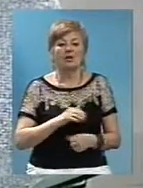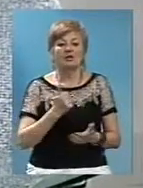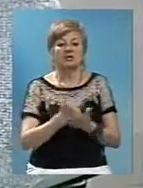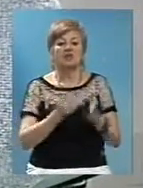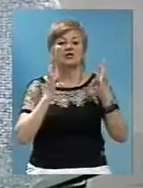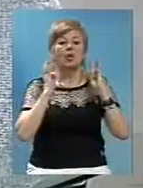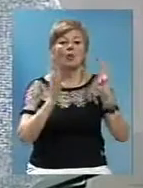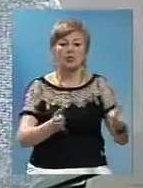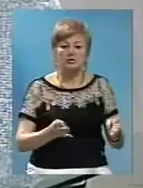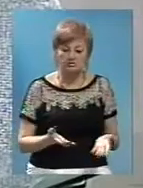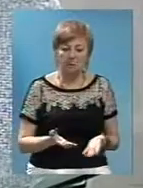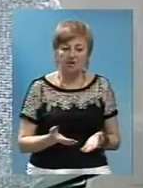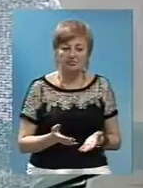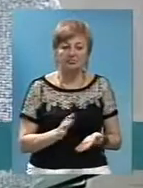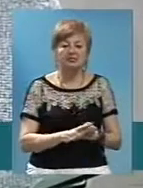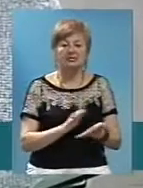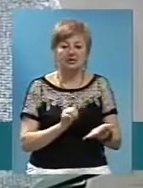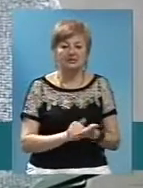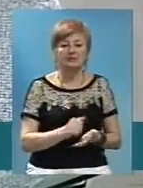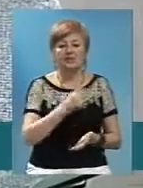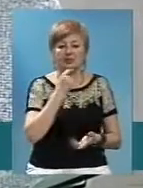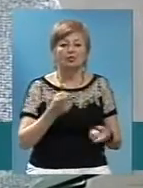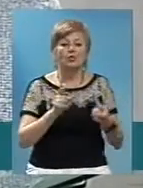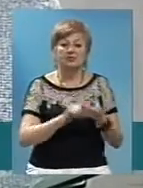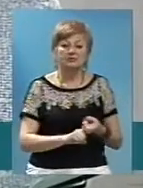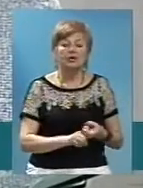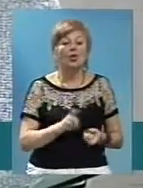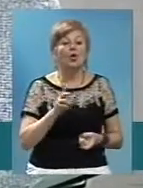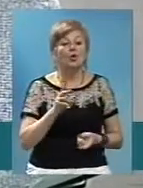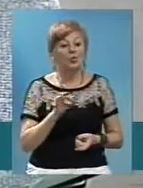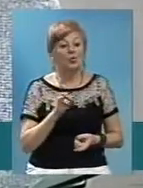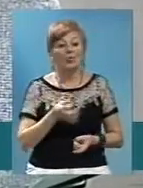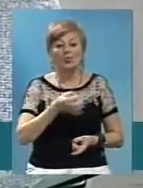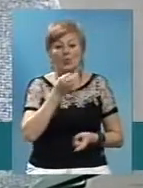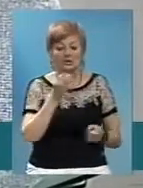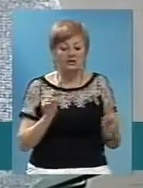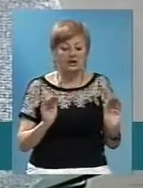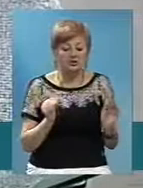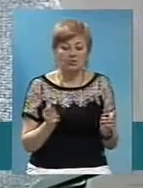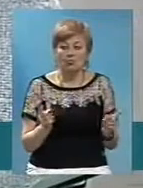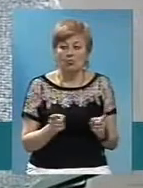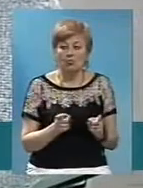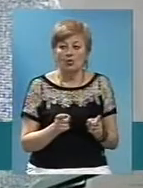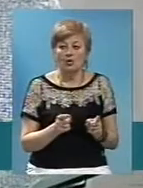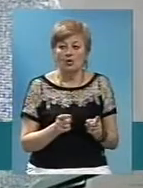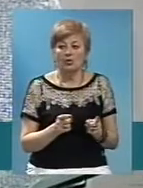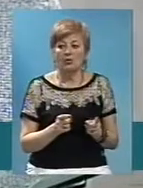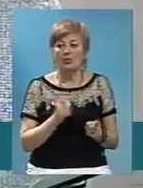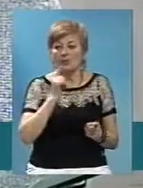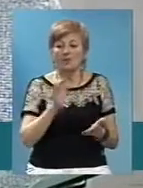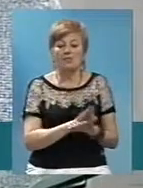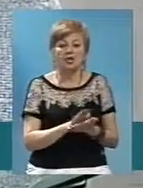а й величезна кількість ще об'єктів, пов'язаних з Запоріжжям. Але мені тут сподобалася ця, я хочу, щоб ви зреагували, маркували